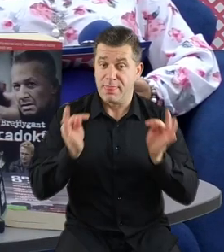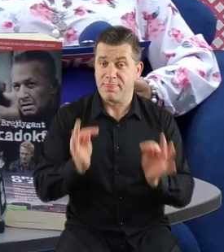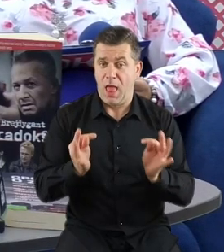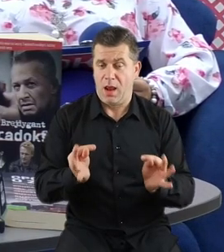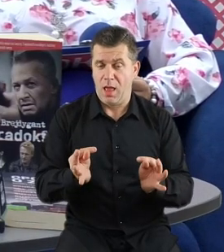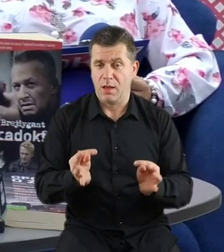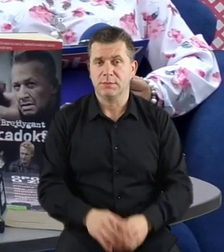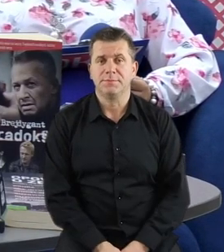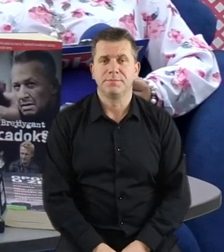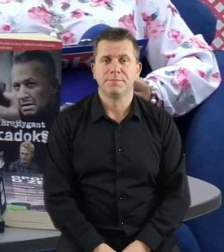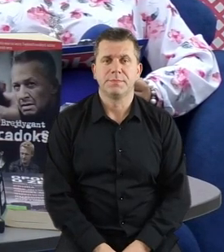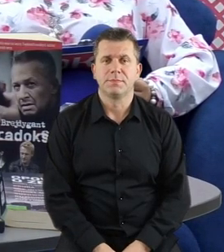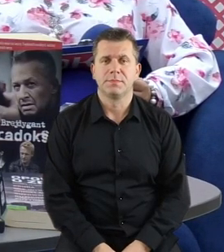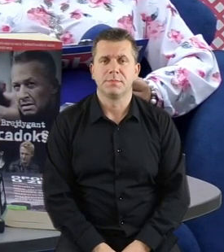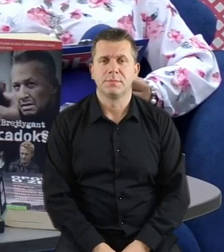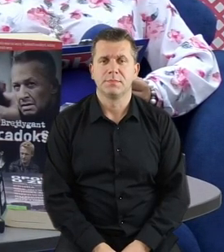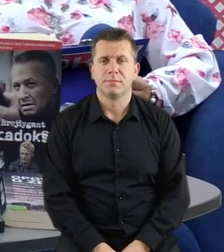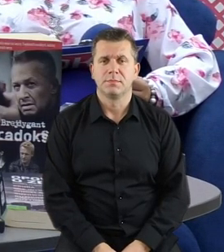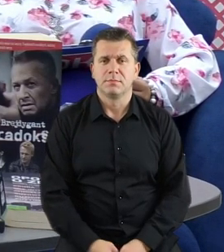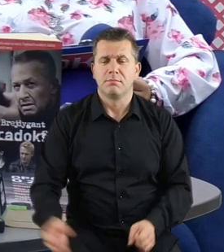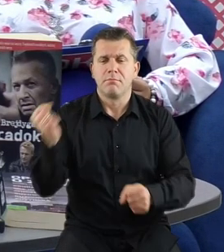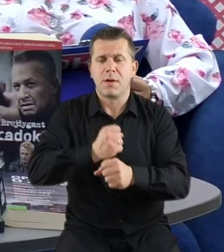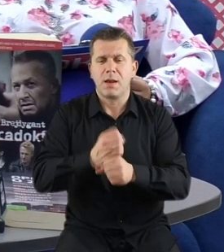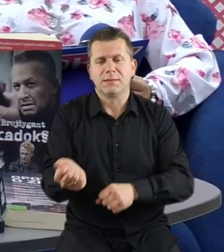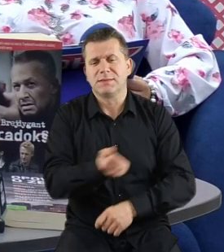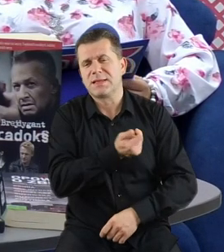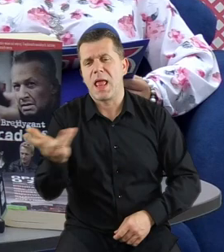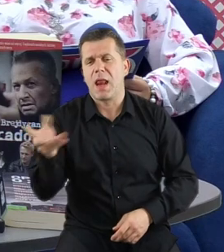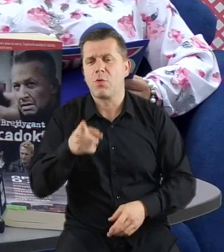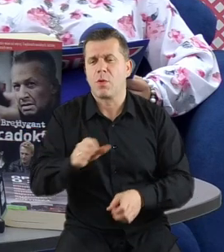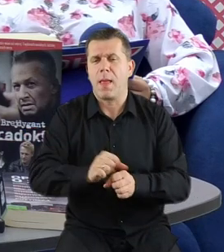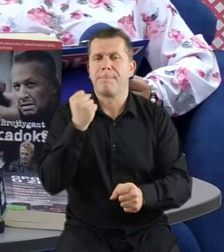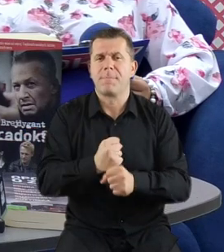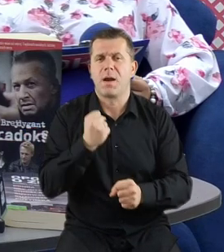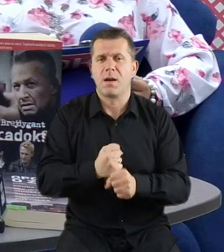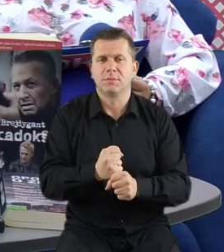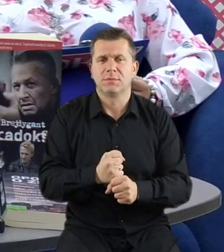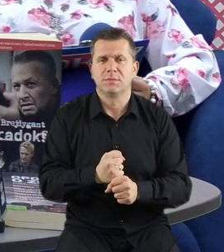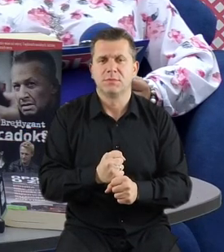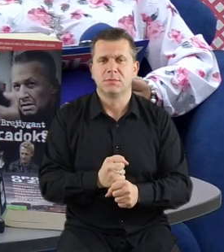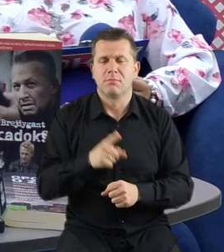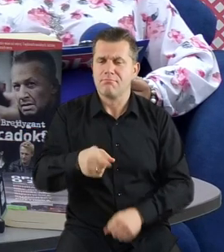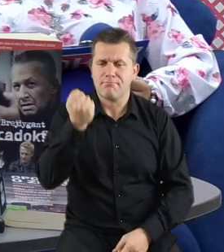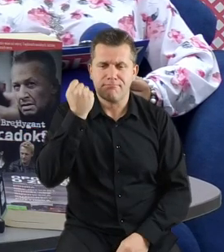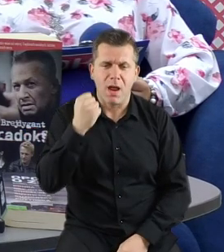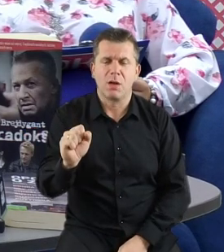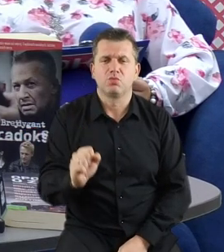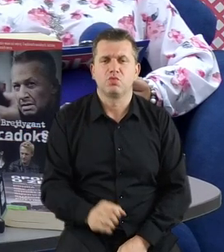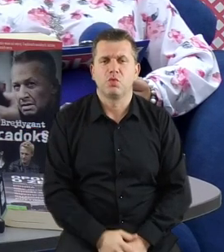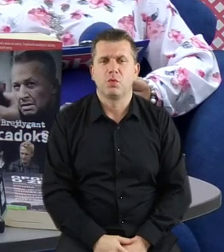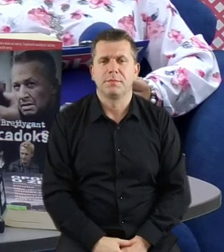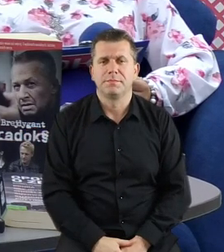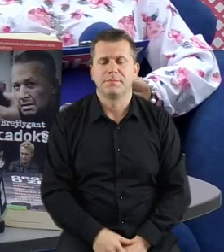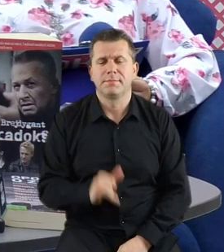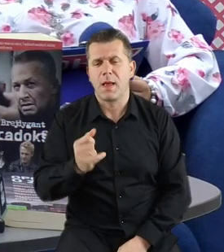Teraz, szczególnie przy pracy nad serialami, która jest taką pracą w gruncie rzeczy bardzo, jak